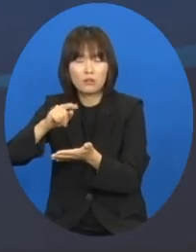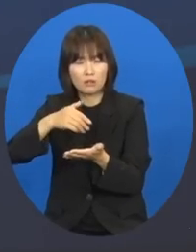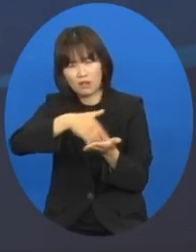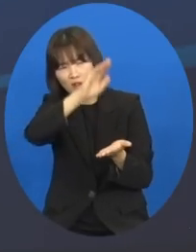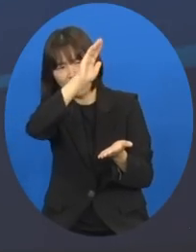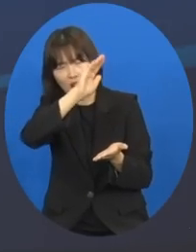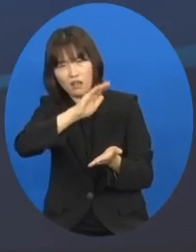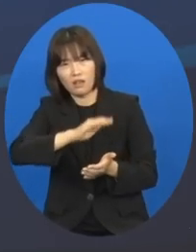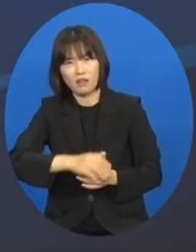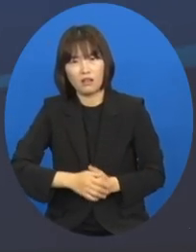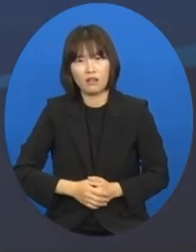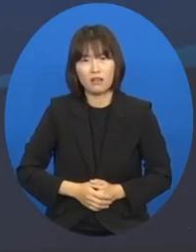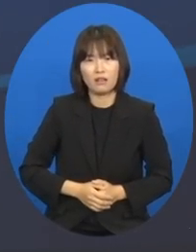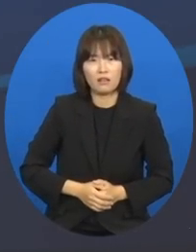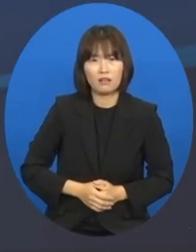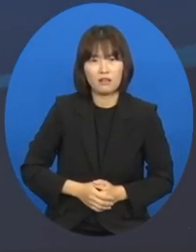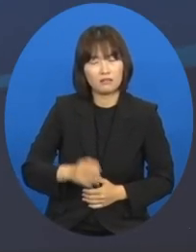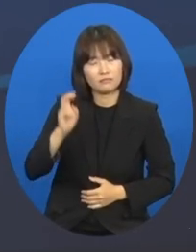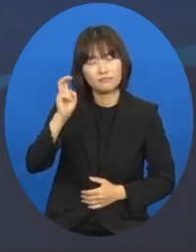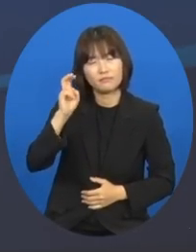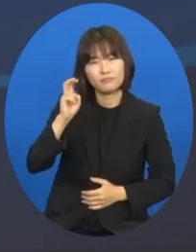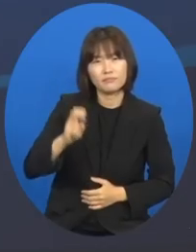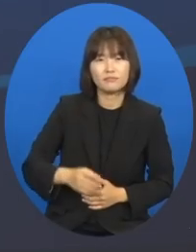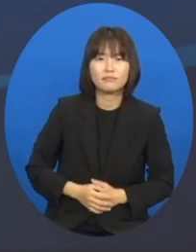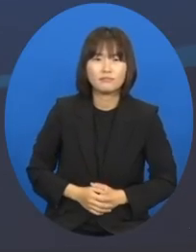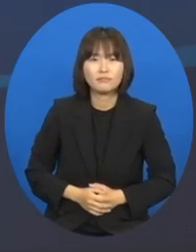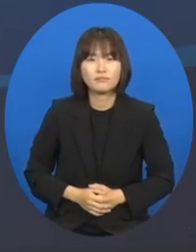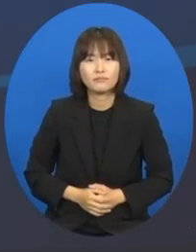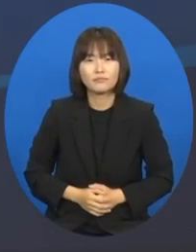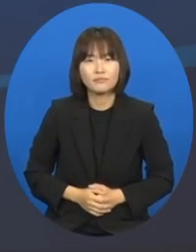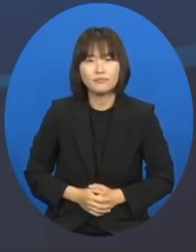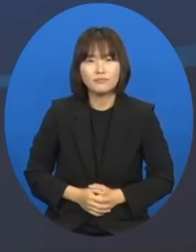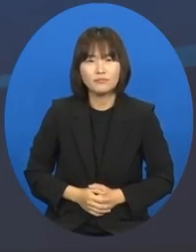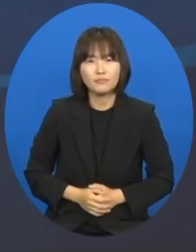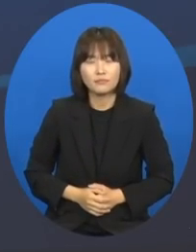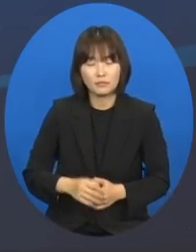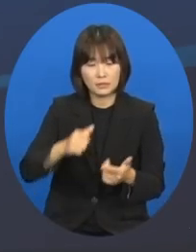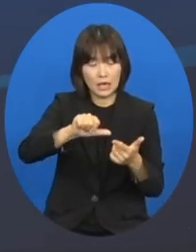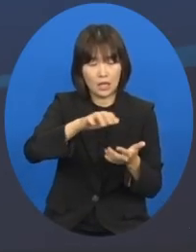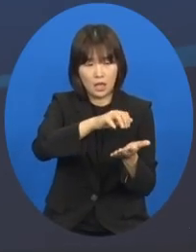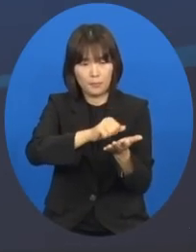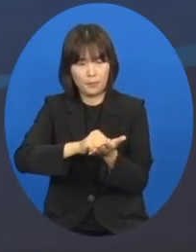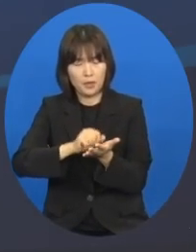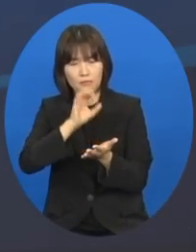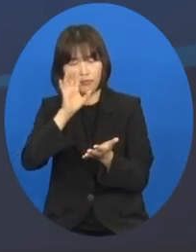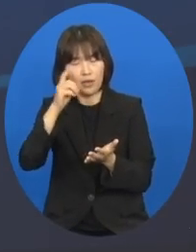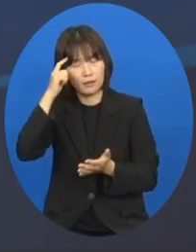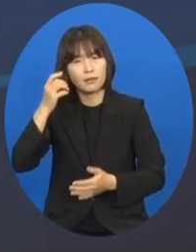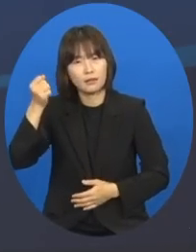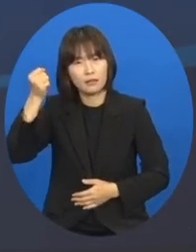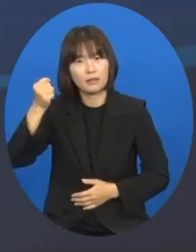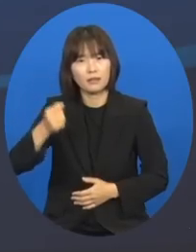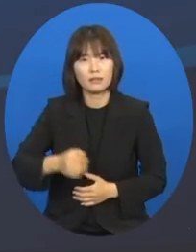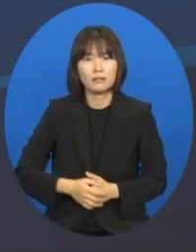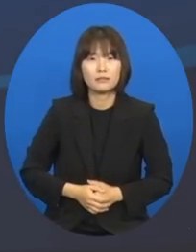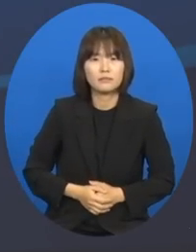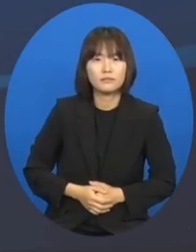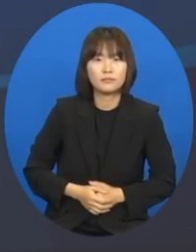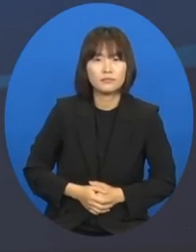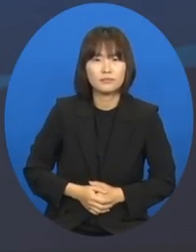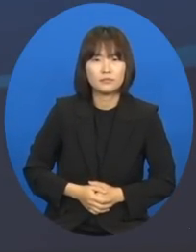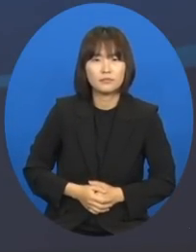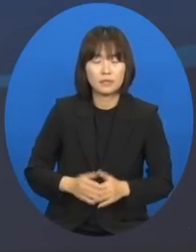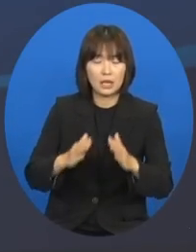이건 보나마나 뻔한 겁니다 받아줄 수가 없다고 생각을 하는 거야 여러분 왜 우리가